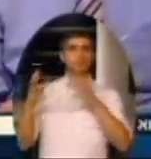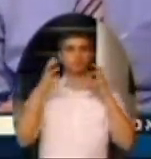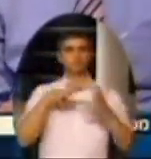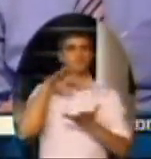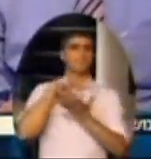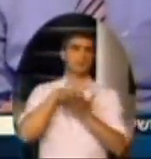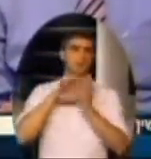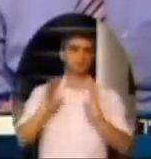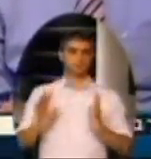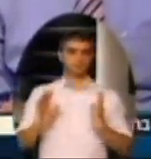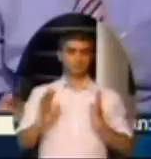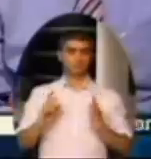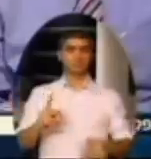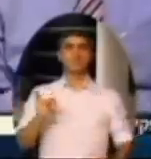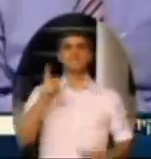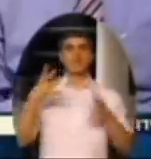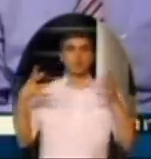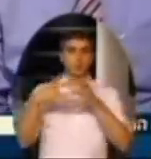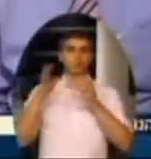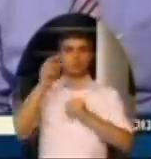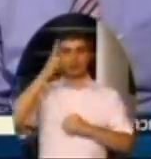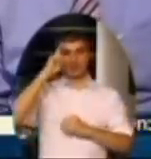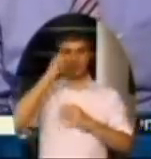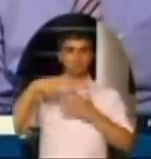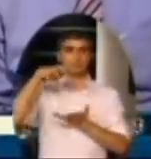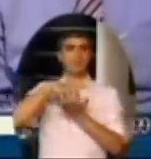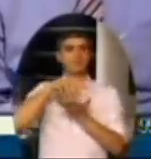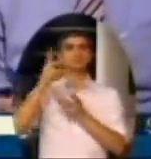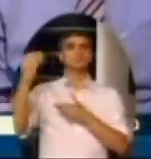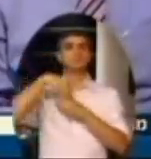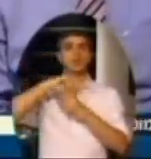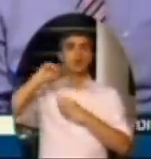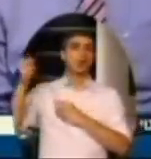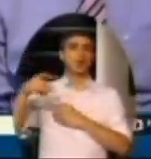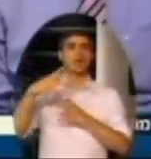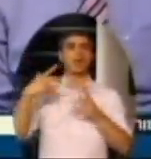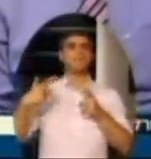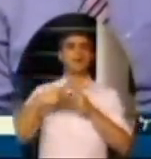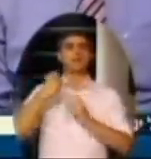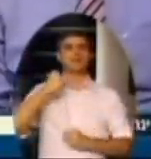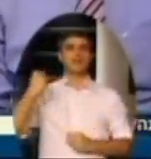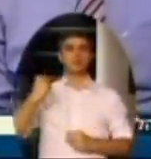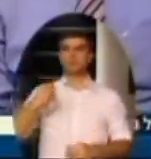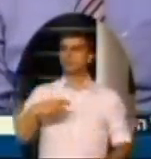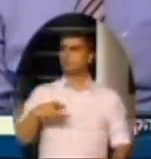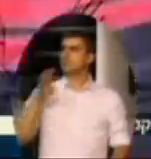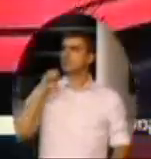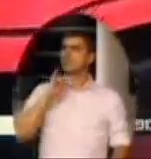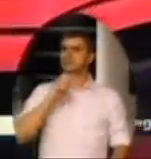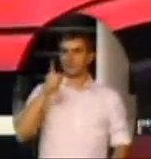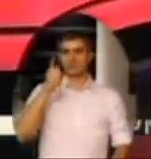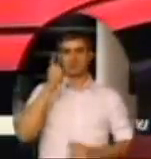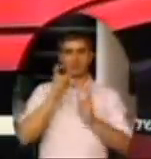מרכזיים והגוש שהליכוד עומד במרכזו יכלול את כל מרכיבי המחנה הלאומי מתי יצחק אתה